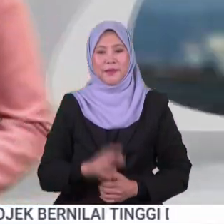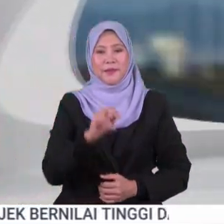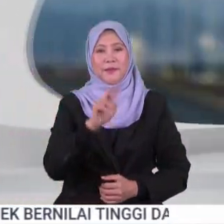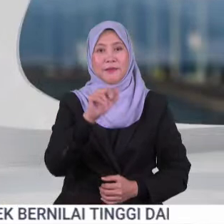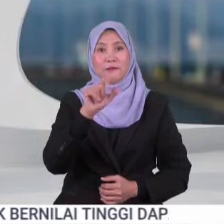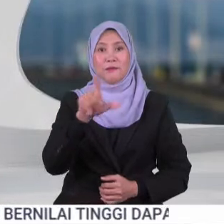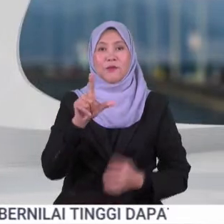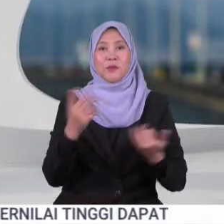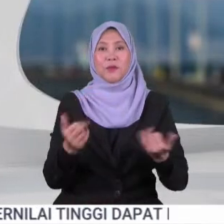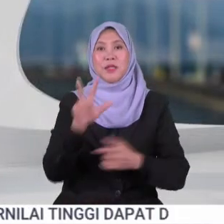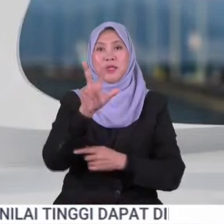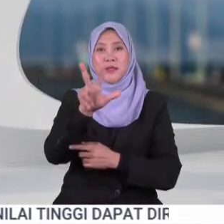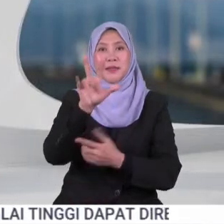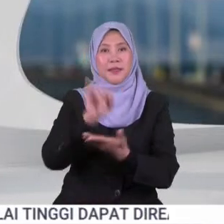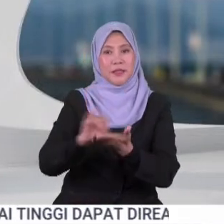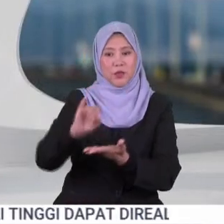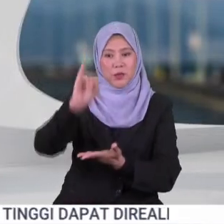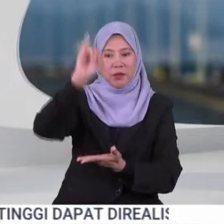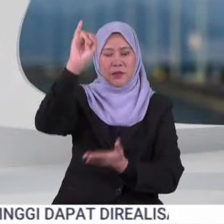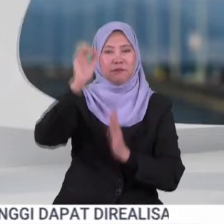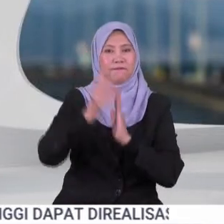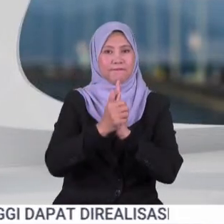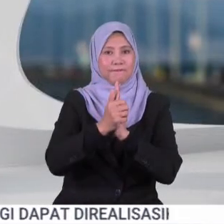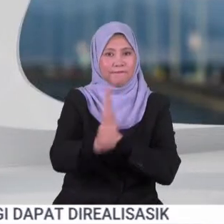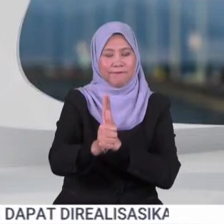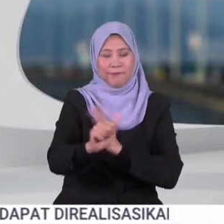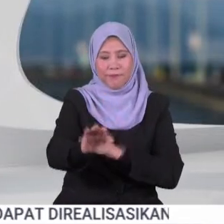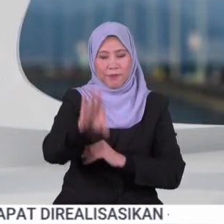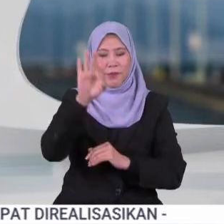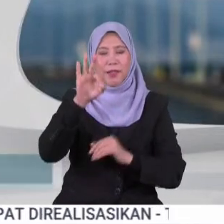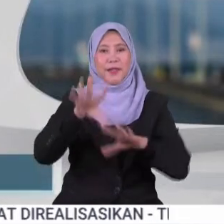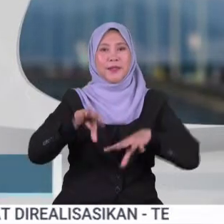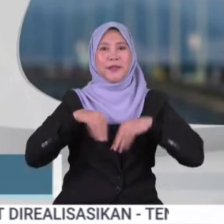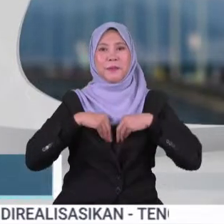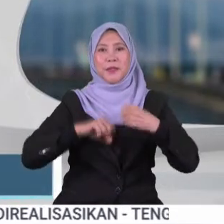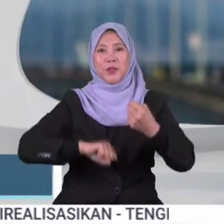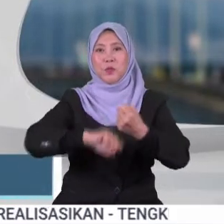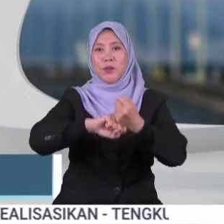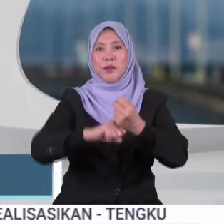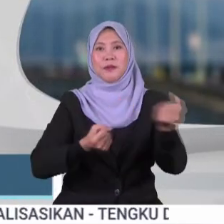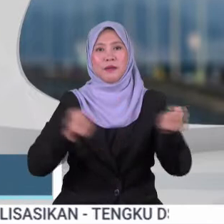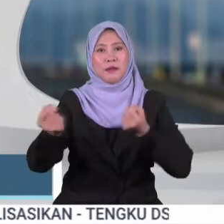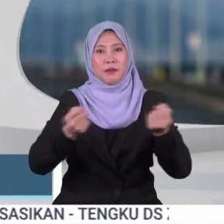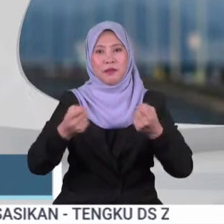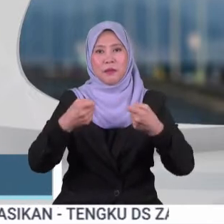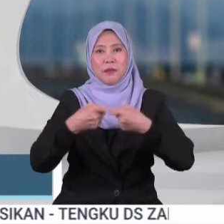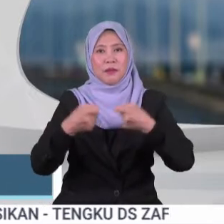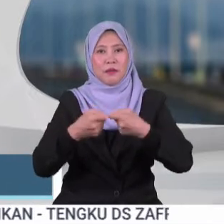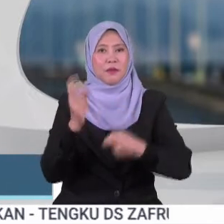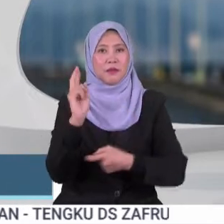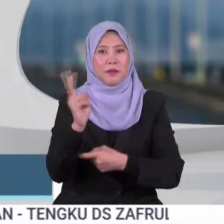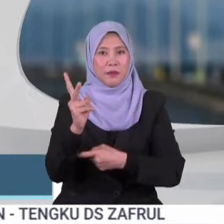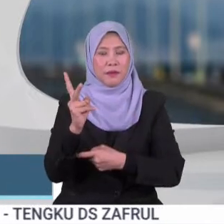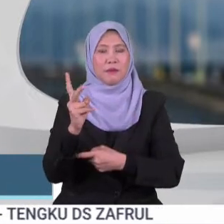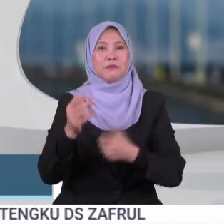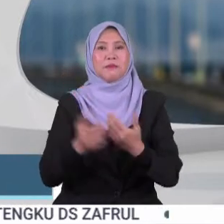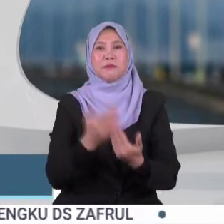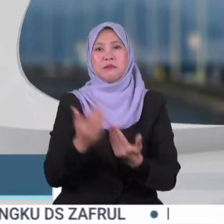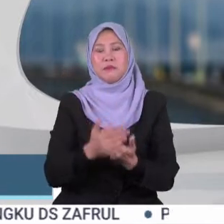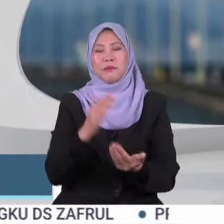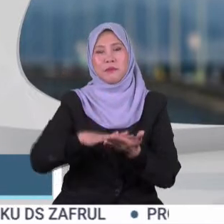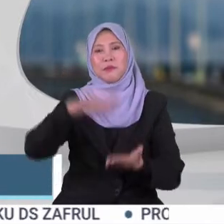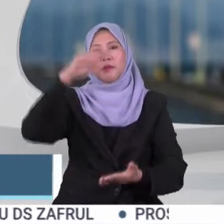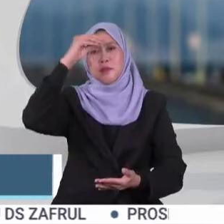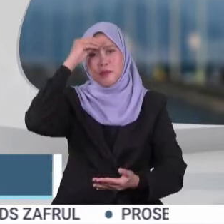Nurul, tiga institusi pendidikan dan kemahiran dipilih menerima sumbangan kereta elektrik terpakai bagi memudahkan